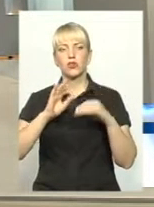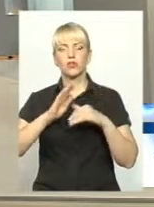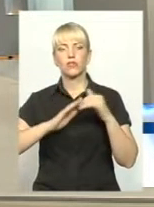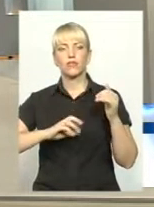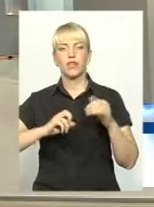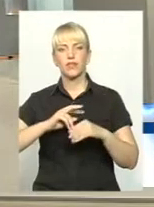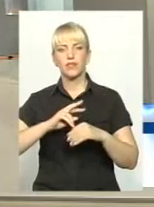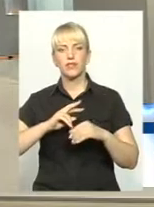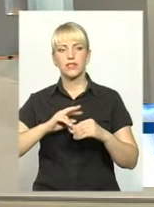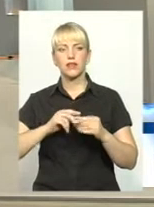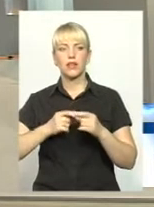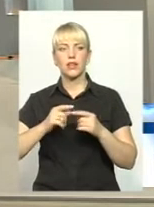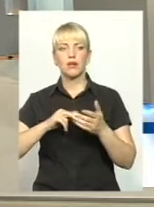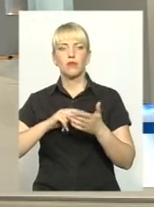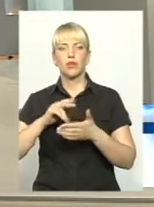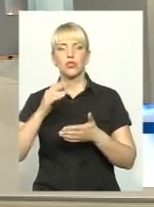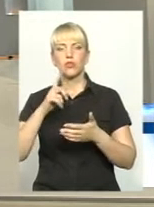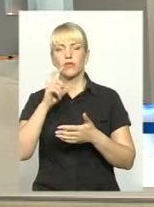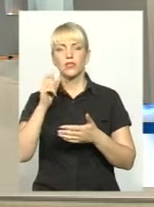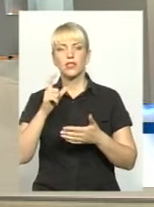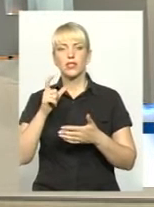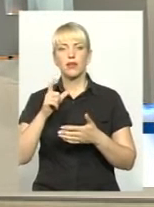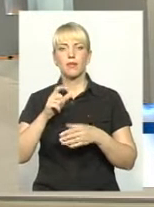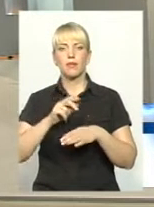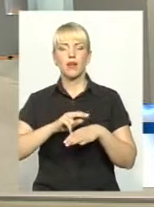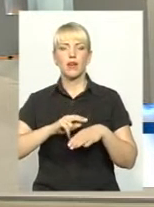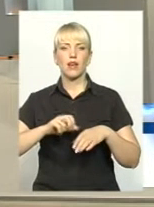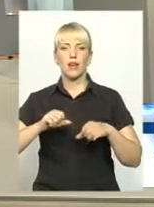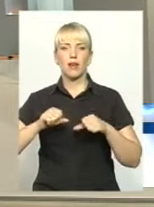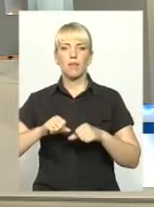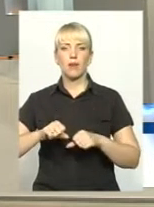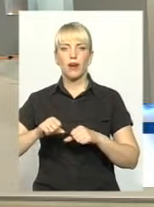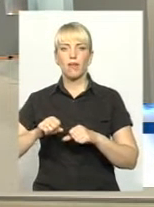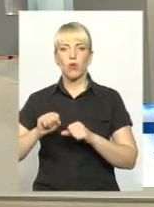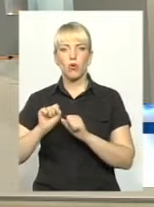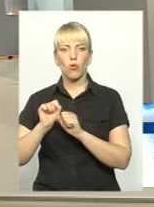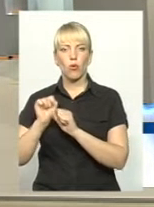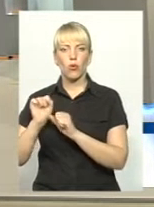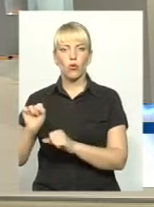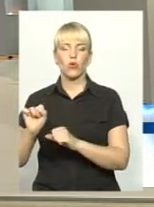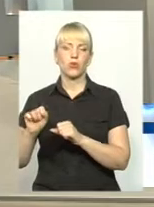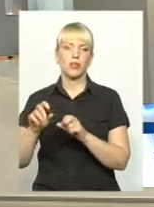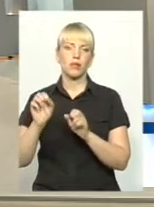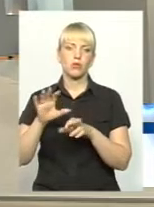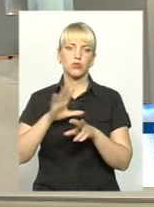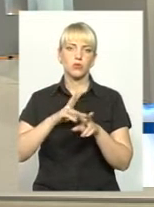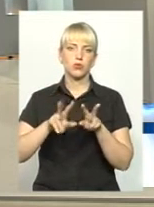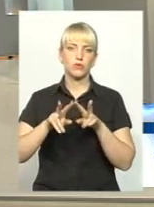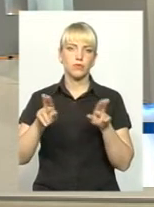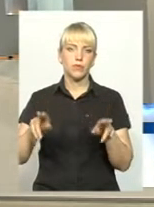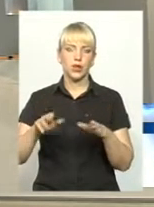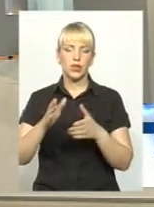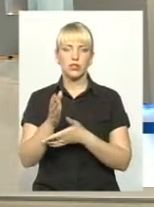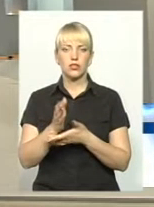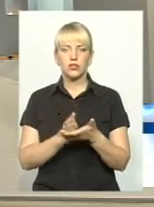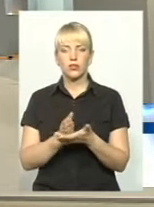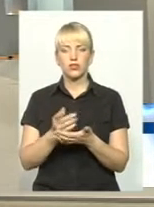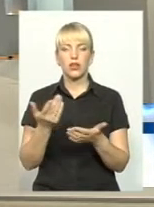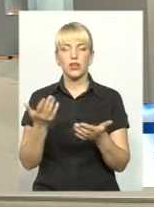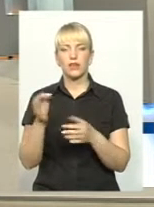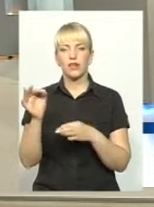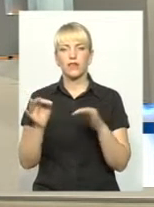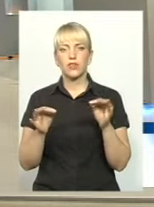можливо, з інших правоохоронних або ж дотичних до за діяльністю служб? Який відсоток у тих фахівців